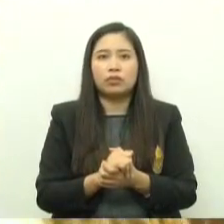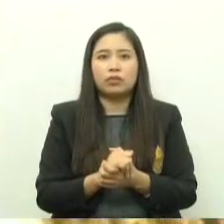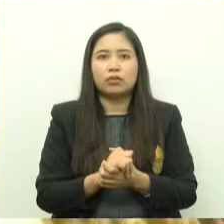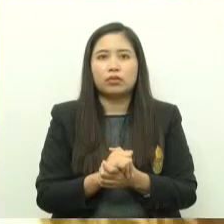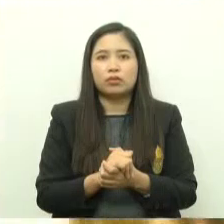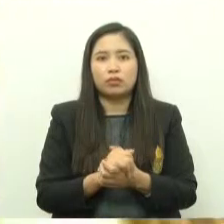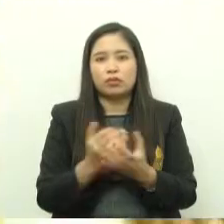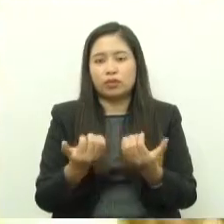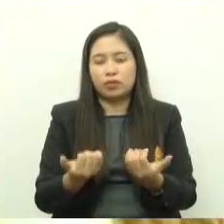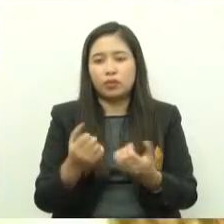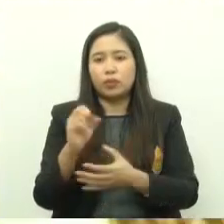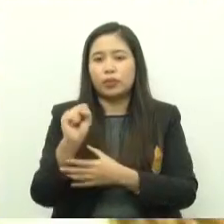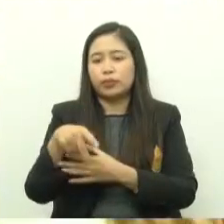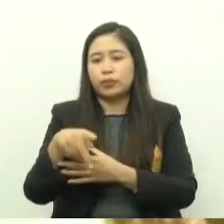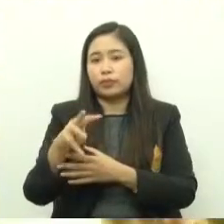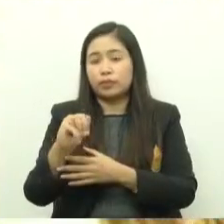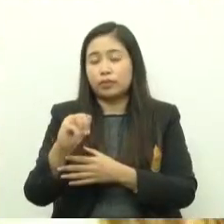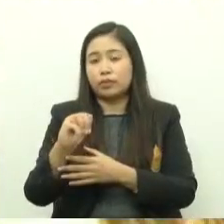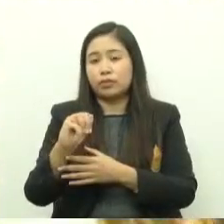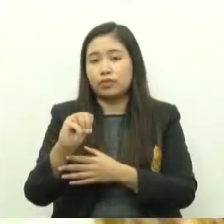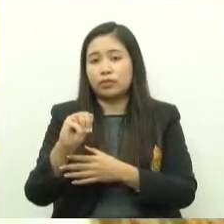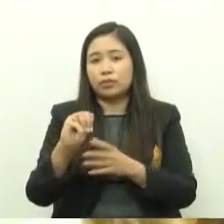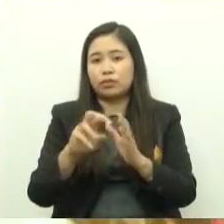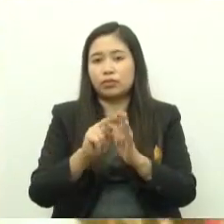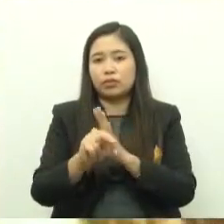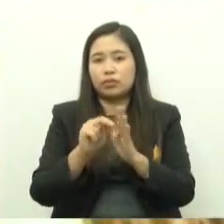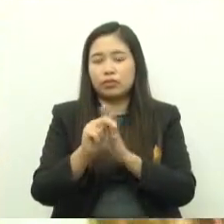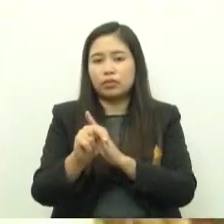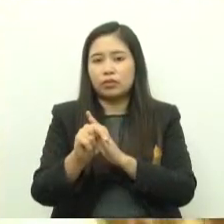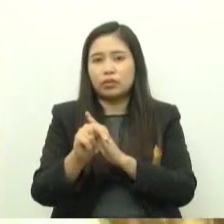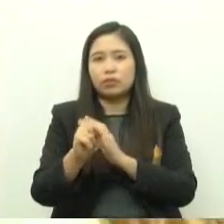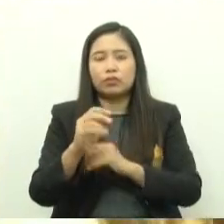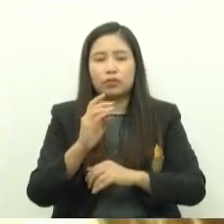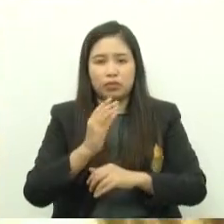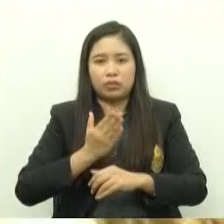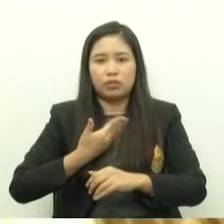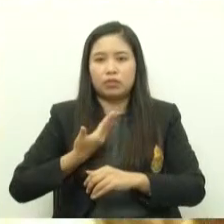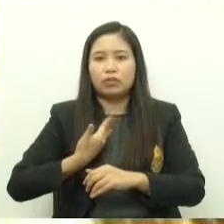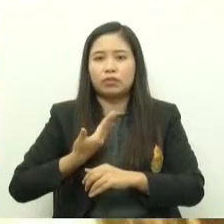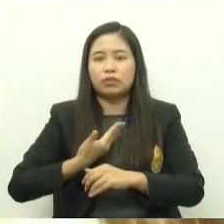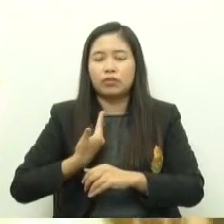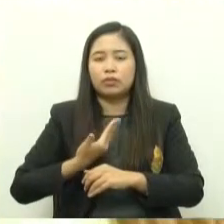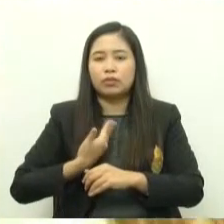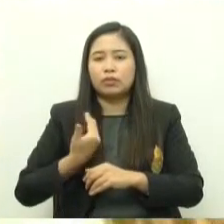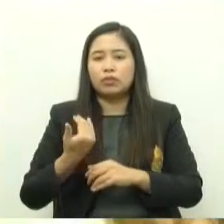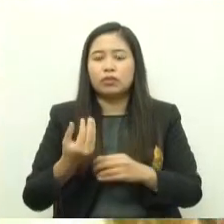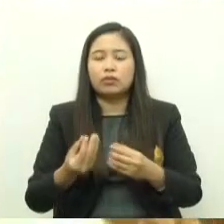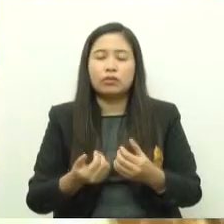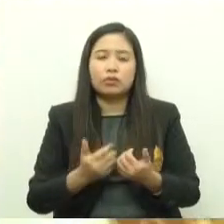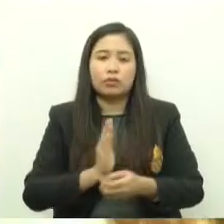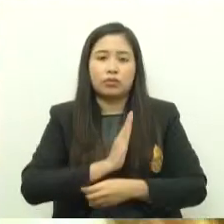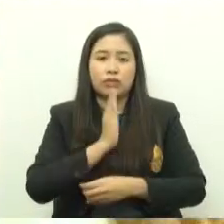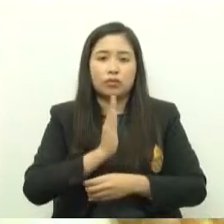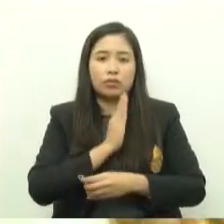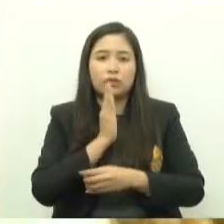ทางสพมนะคะสำนักงานเขตพื้นที่การศึกษามัธยมศึกษาน่านมีความยินดีเป็นอย่างยิ่งค่ะที่เราได้รับเป็นเจ้าภาพ